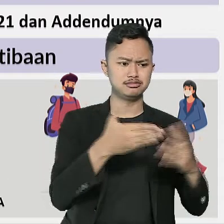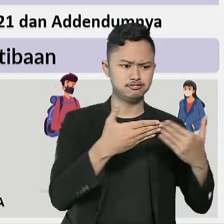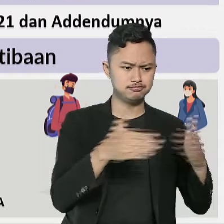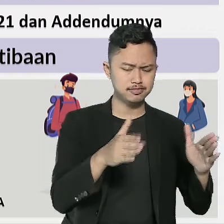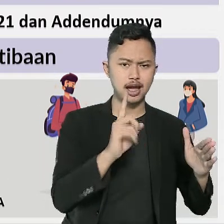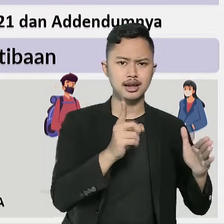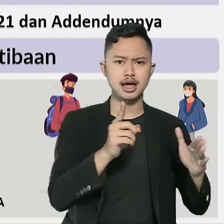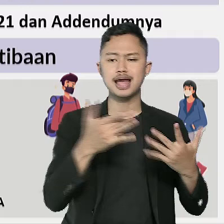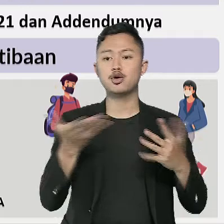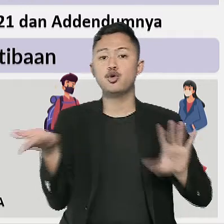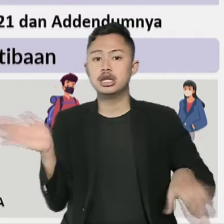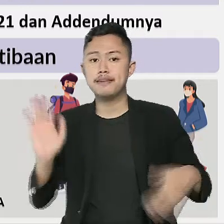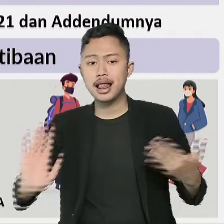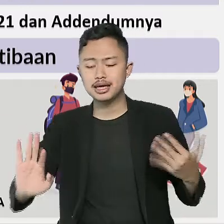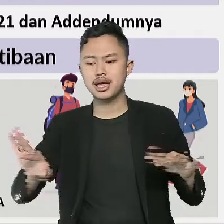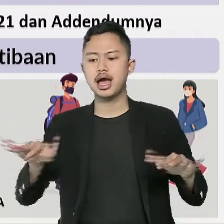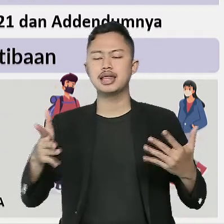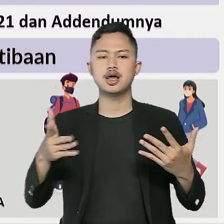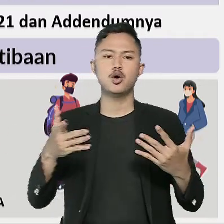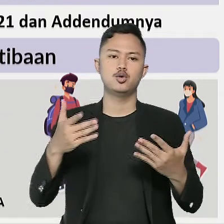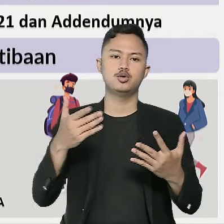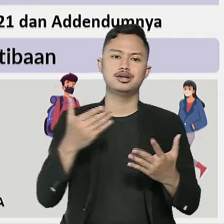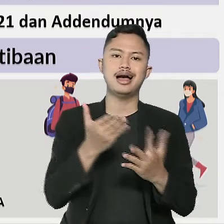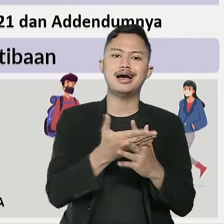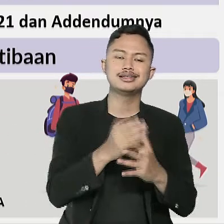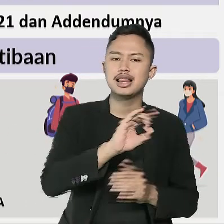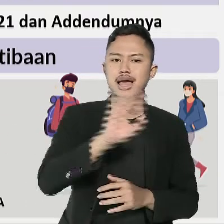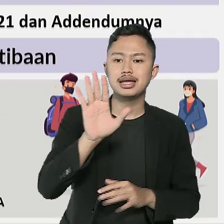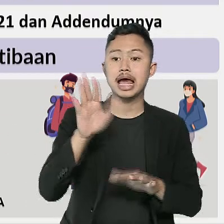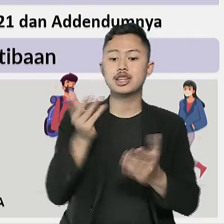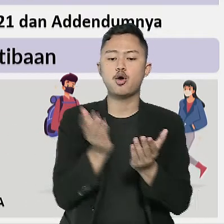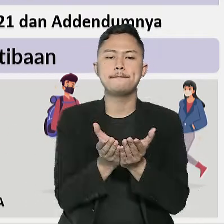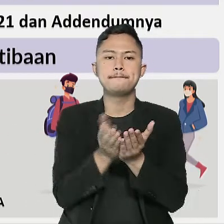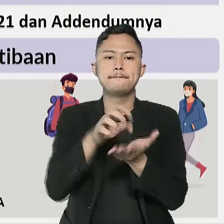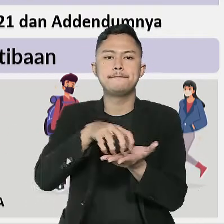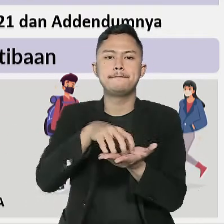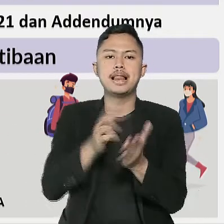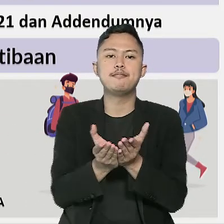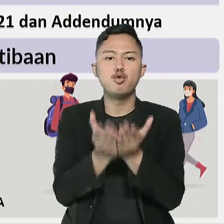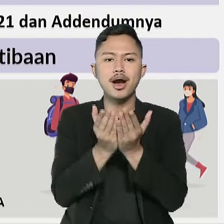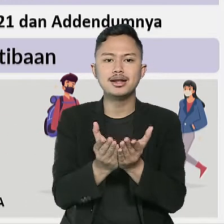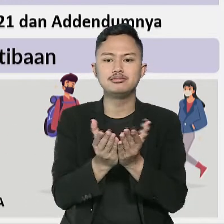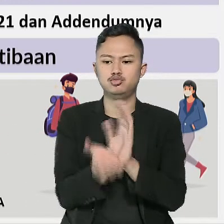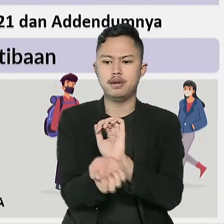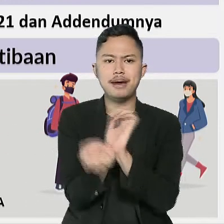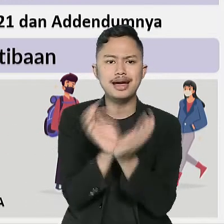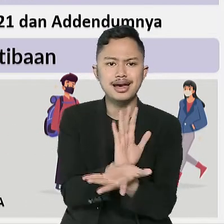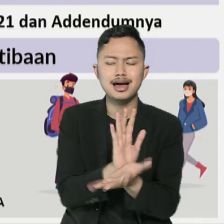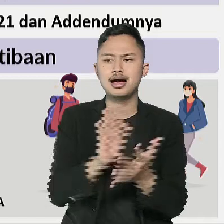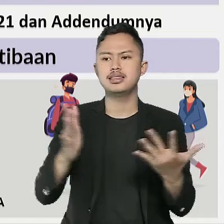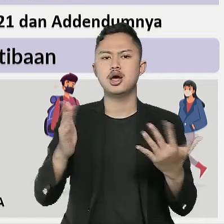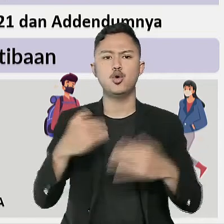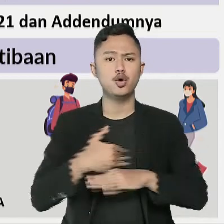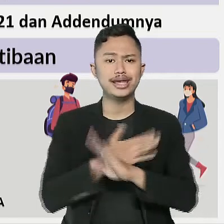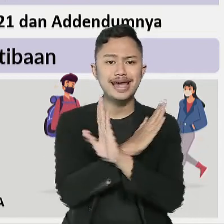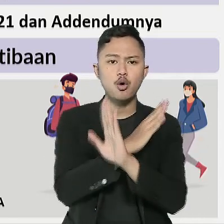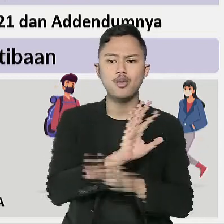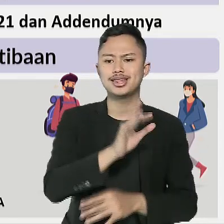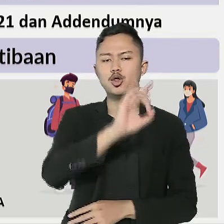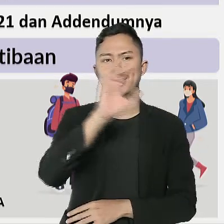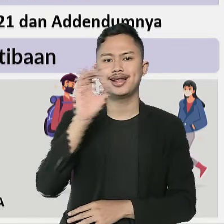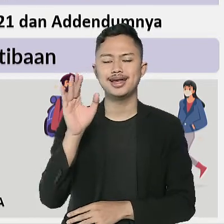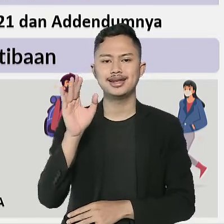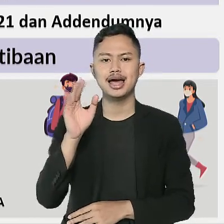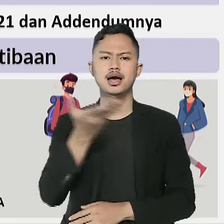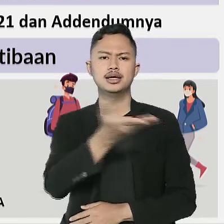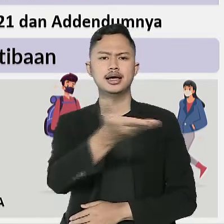dan Samratulangi, serta pintu masuk laut di Provinsi Bali dan Provinsi Kepulauan Riau, ada beberapa tahapan yang harus dilalui